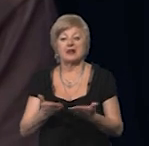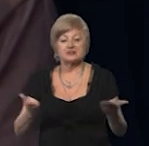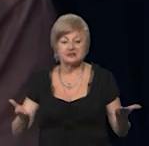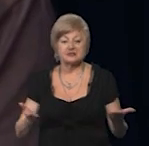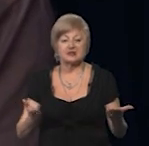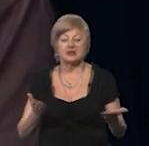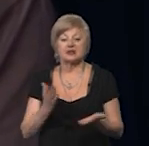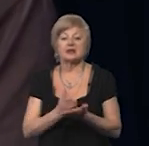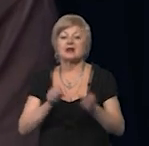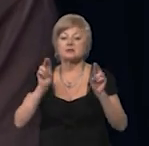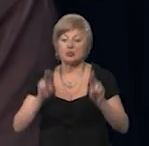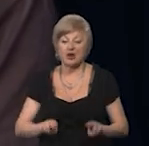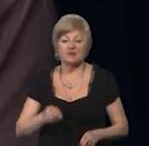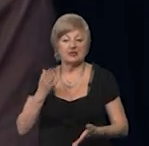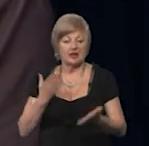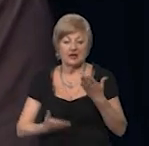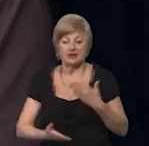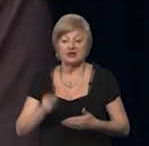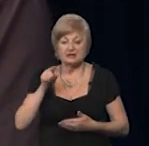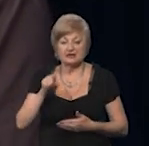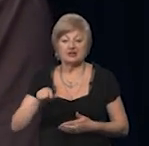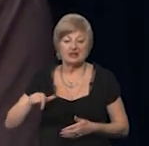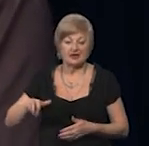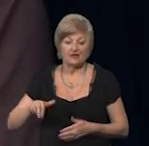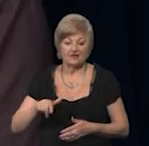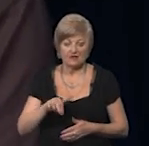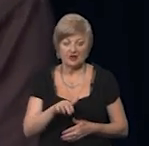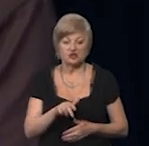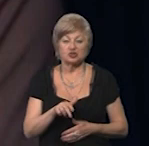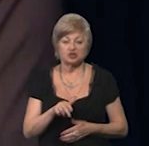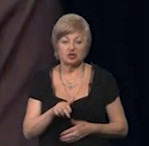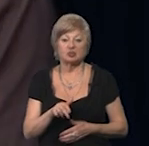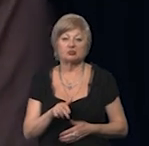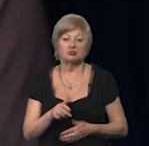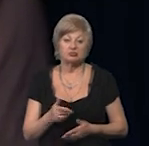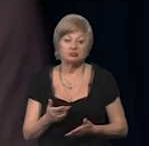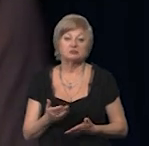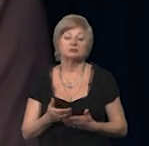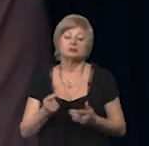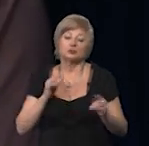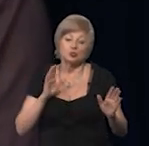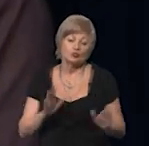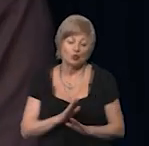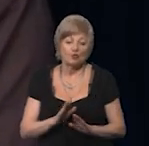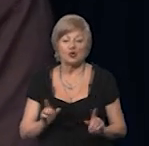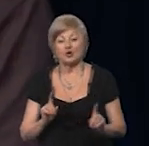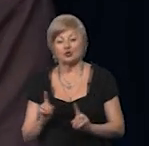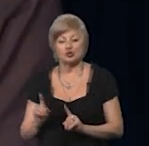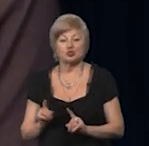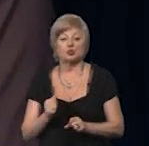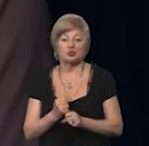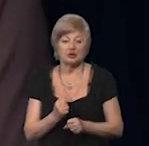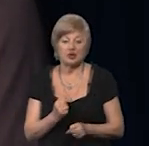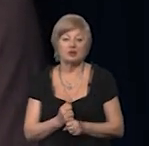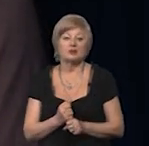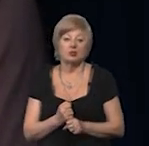таке правило, якщо ти вийшов і ти, ну, так, я тут вам поспіваю щось там, ну, я тут пограю, ну,